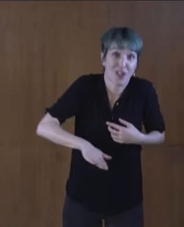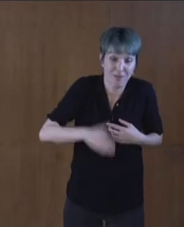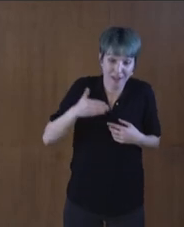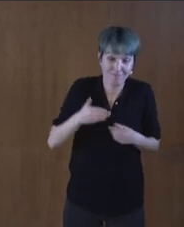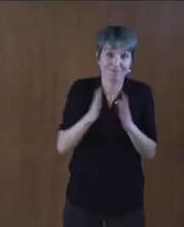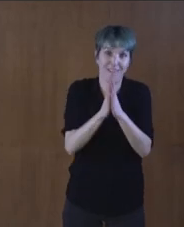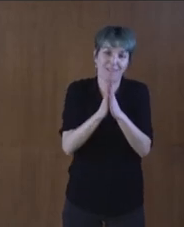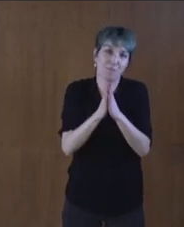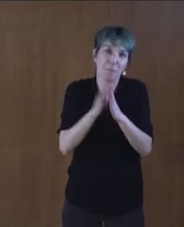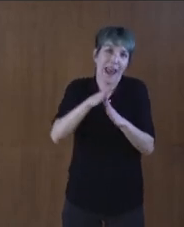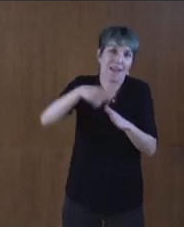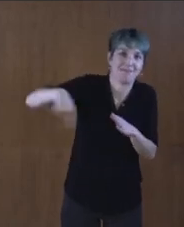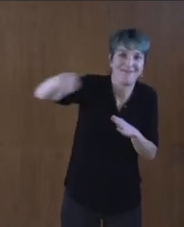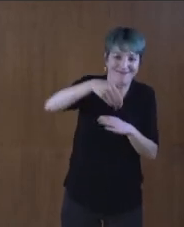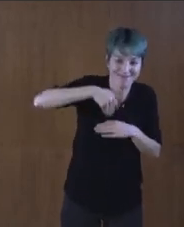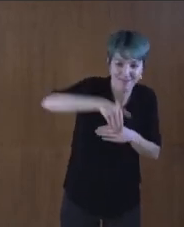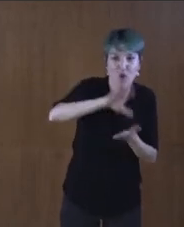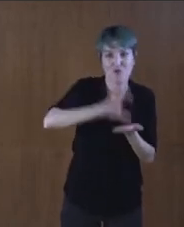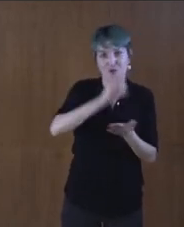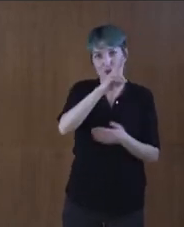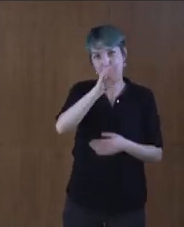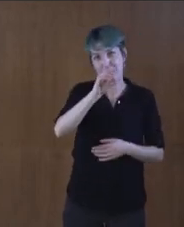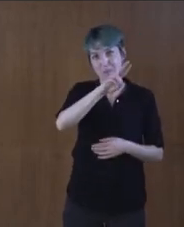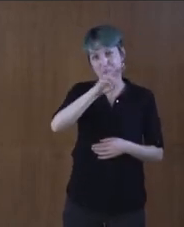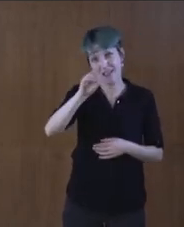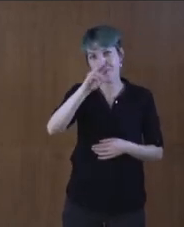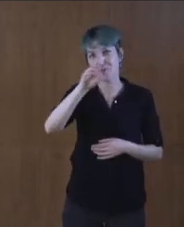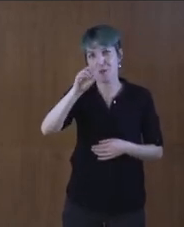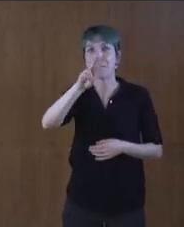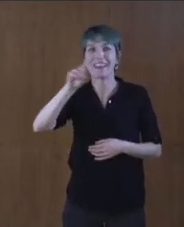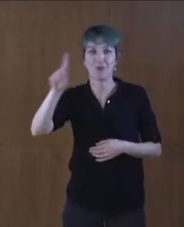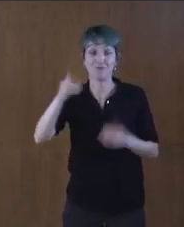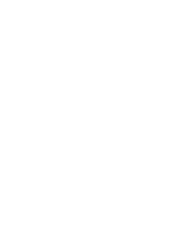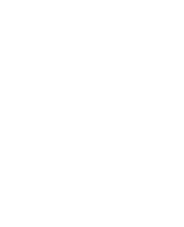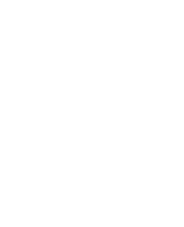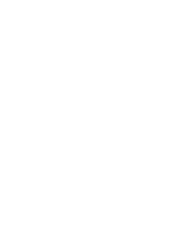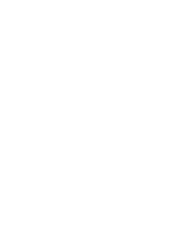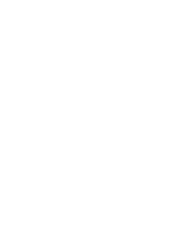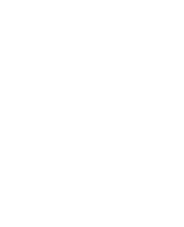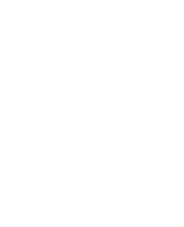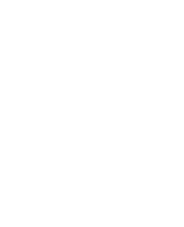curs 2020-2021, que declaro inaugurat.